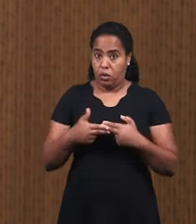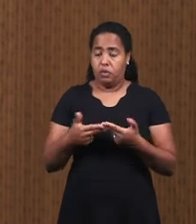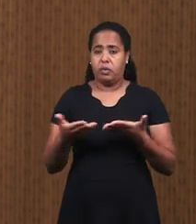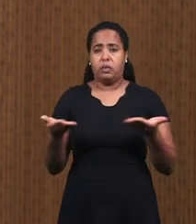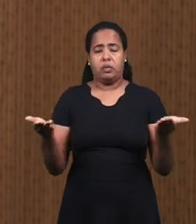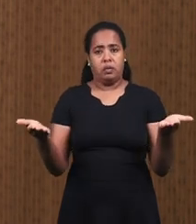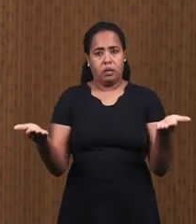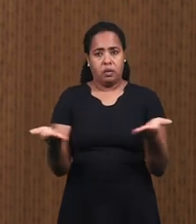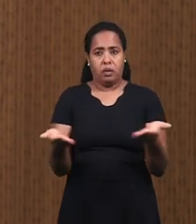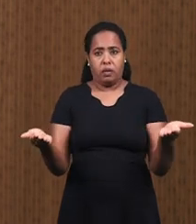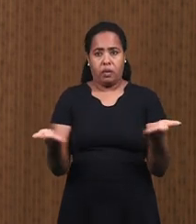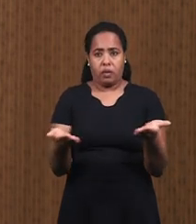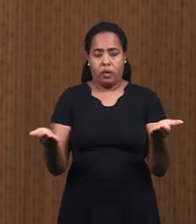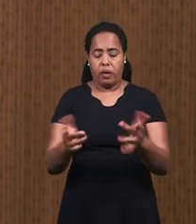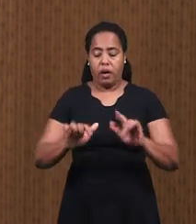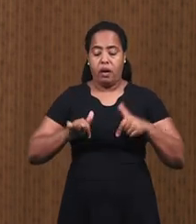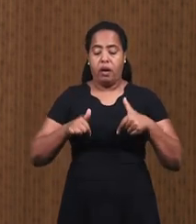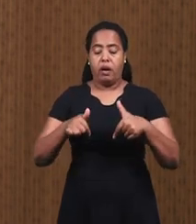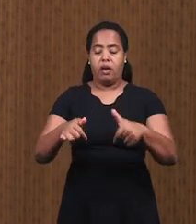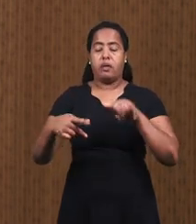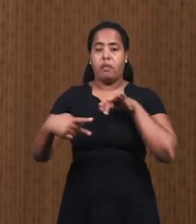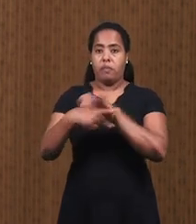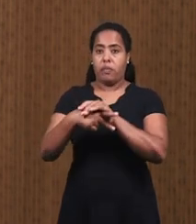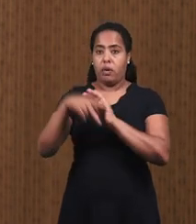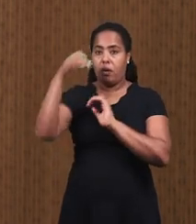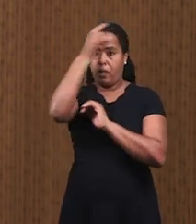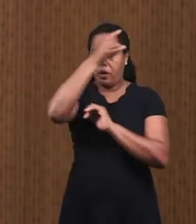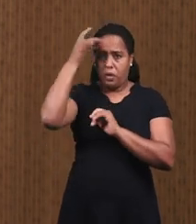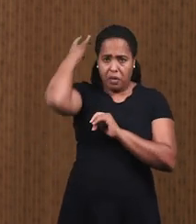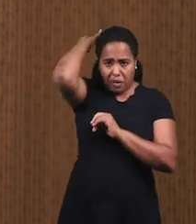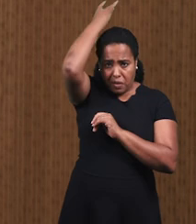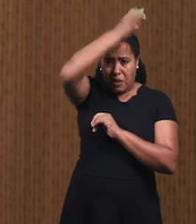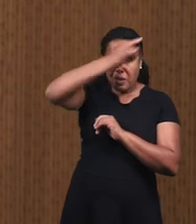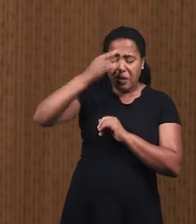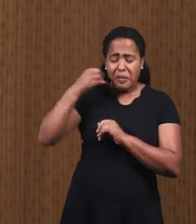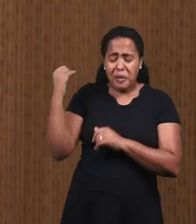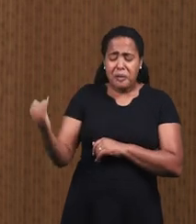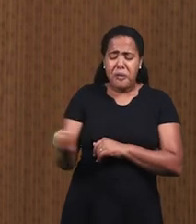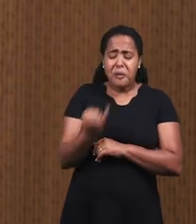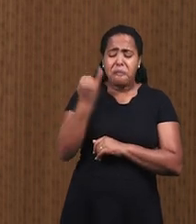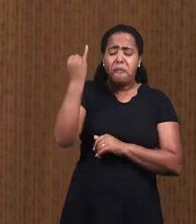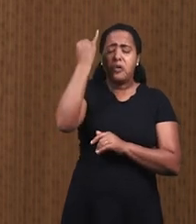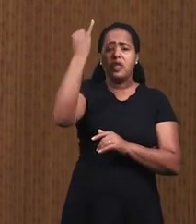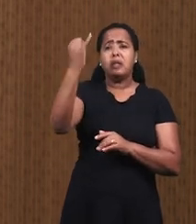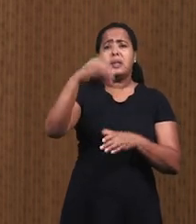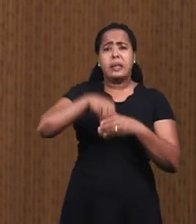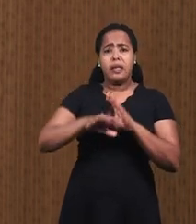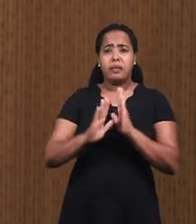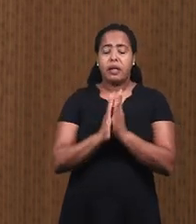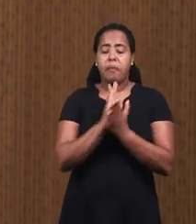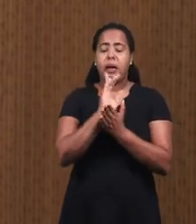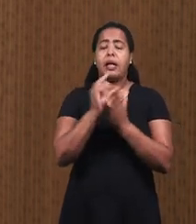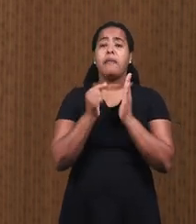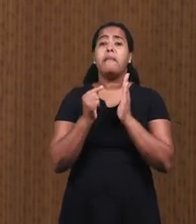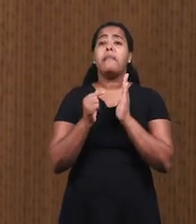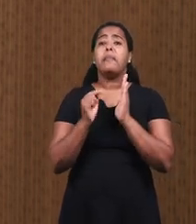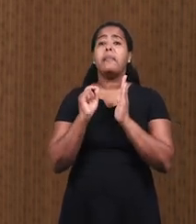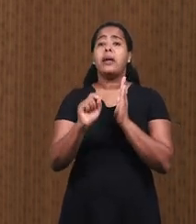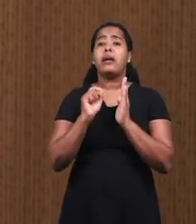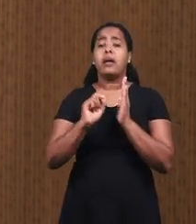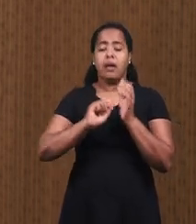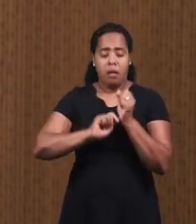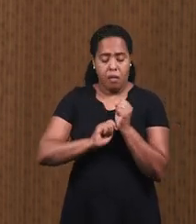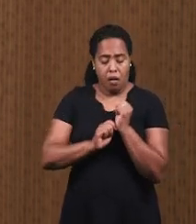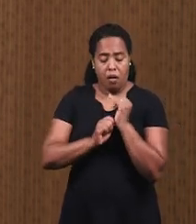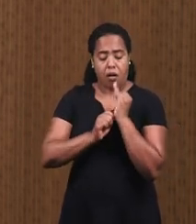pour cela qu'en ce moment, l'opération du Saint-Esprit est fondamentale dans la parole afin de révéler